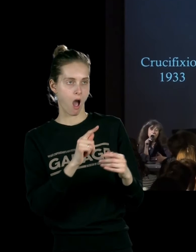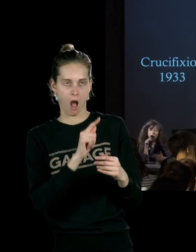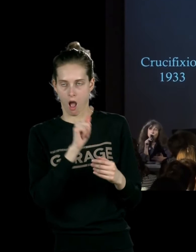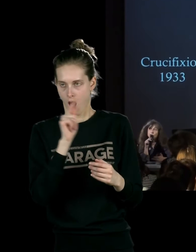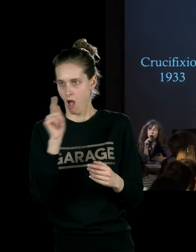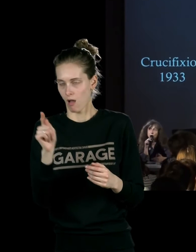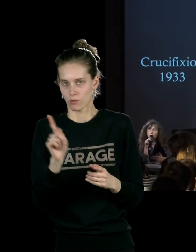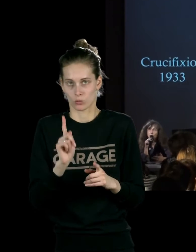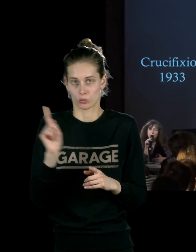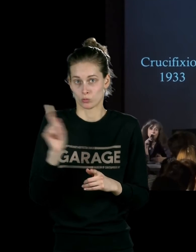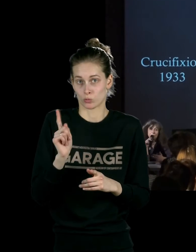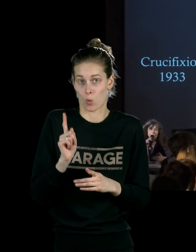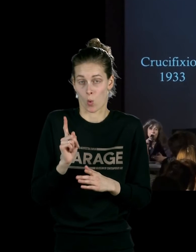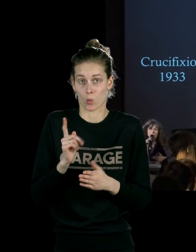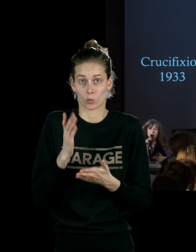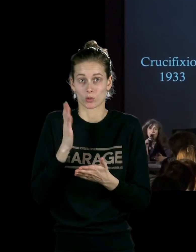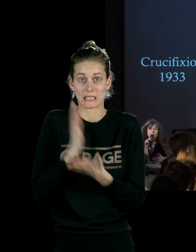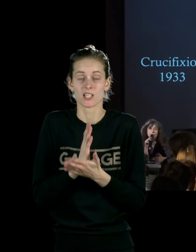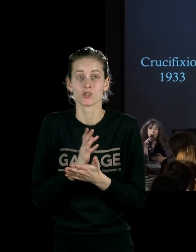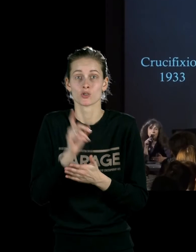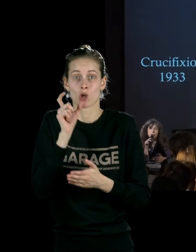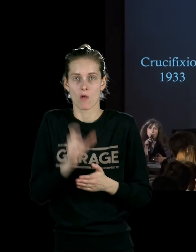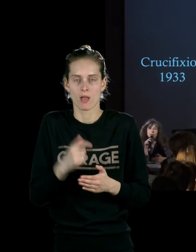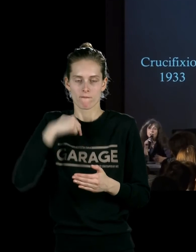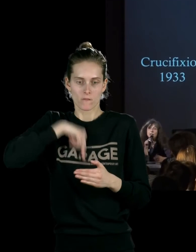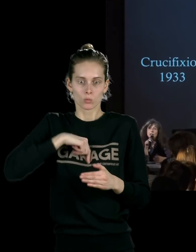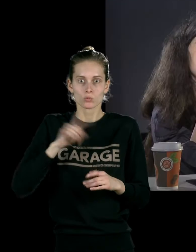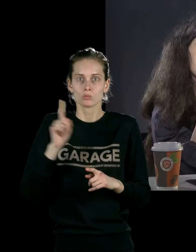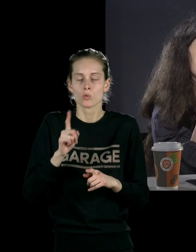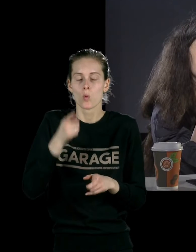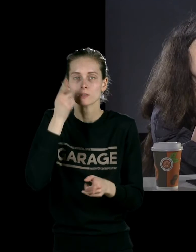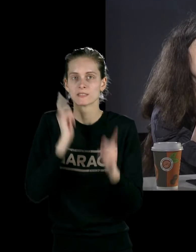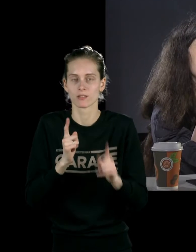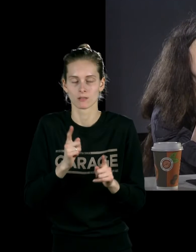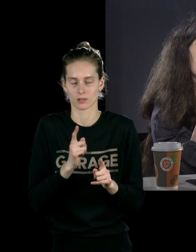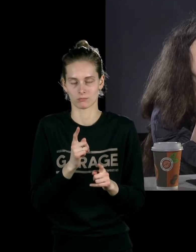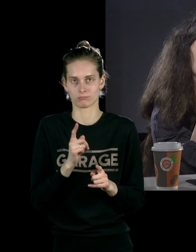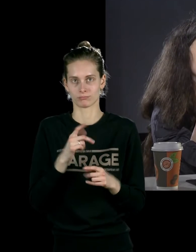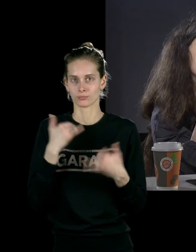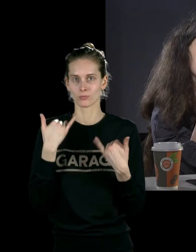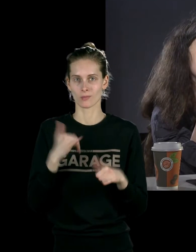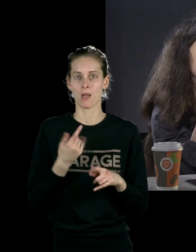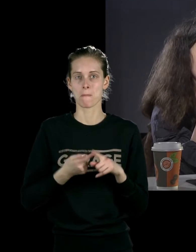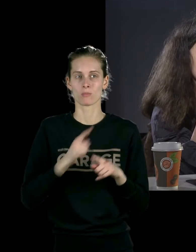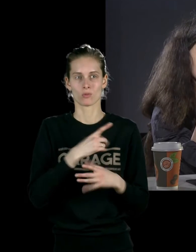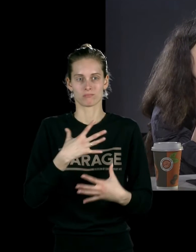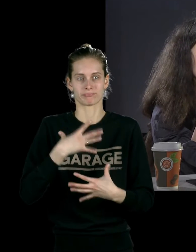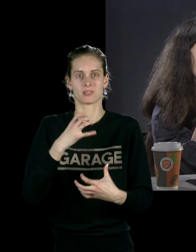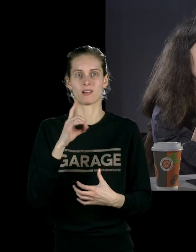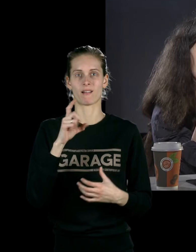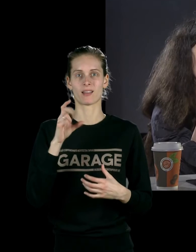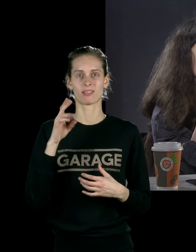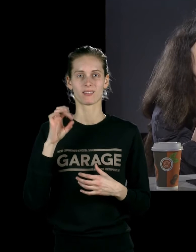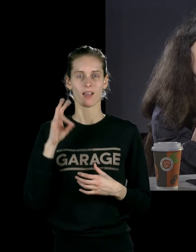тому, чем человеческое тело является на самом деле. И рентгеновские снимки для него были